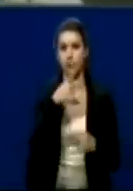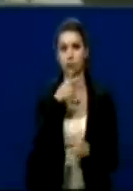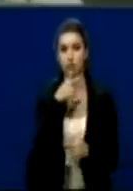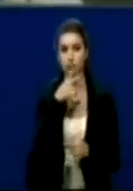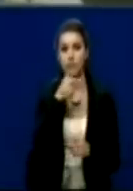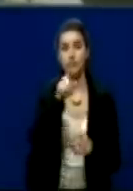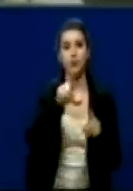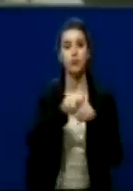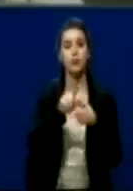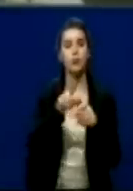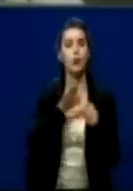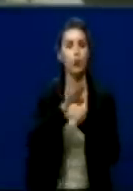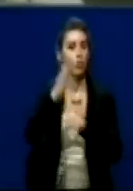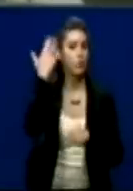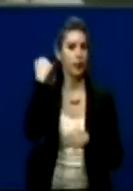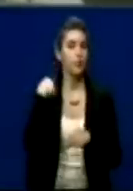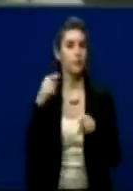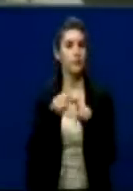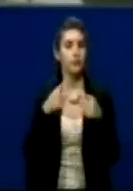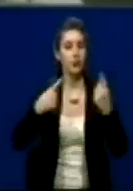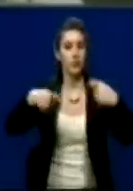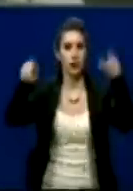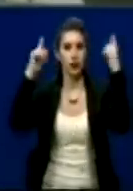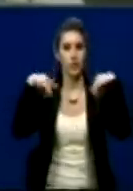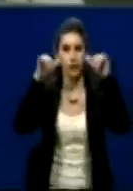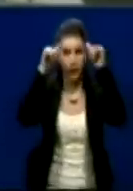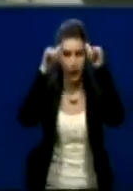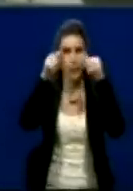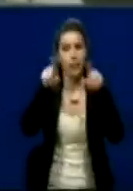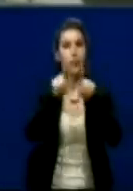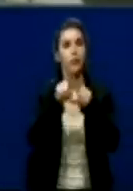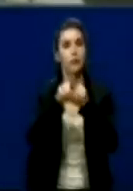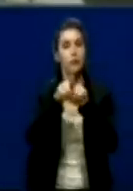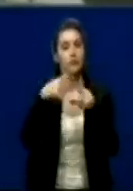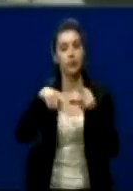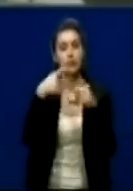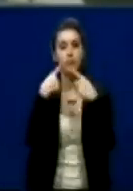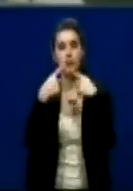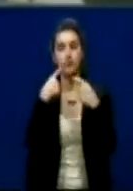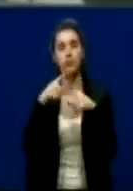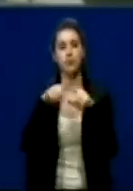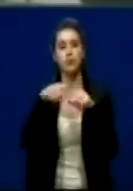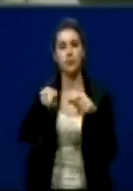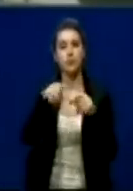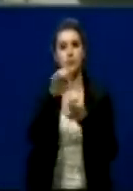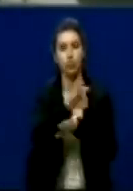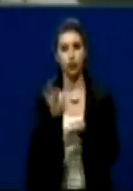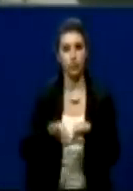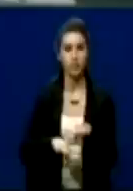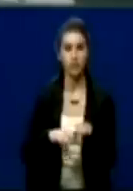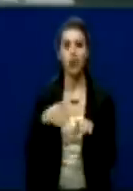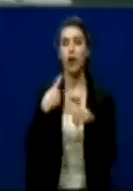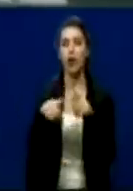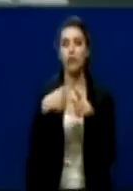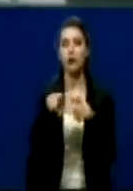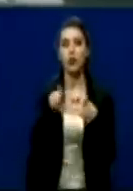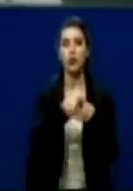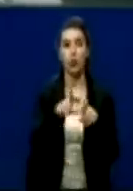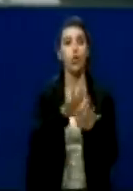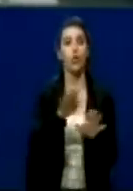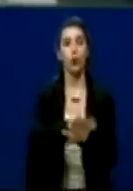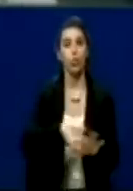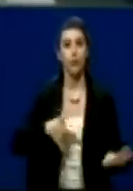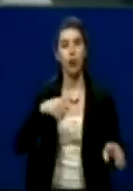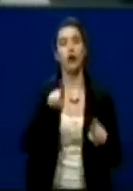Këtë kundështie kemi pasur edhe javën e kaluar, pra të ejtën, kur u shqyrtua në parim pra ky projekt ligj. Pra ky kuvend po i kalon